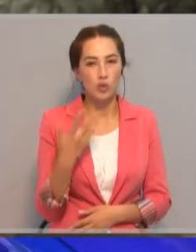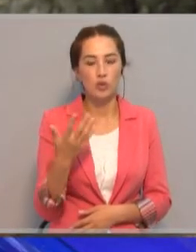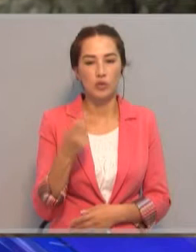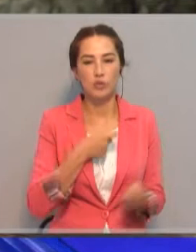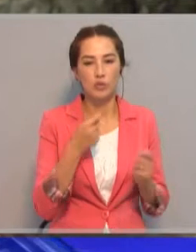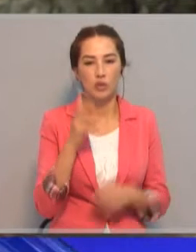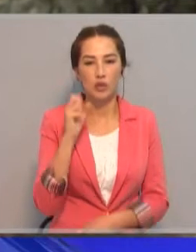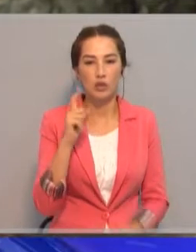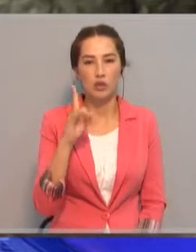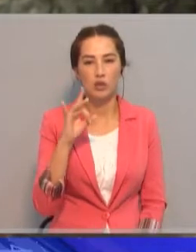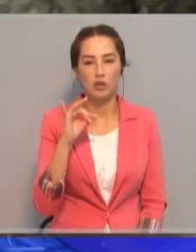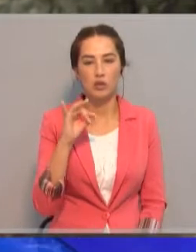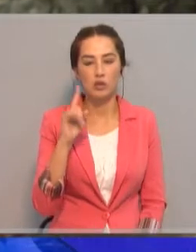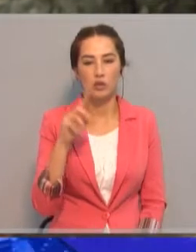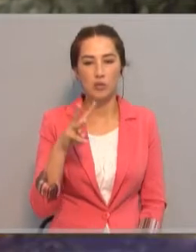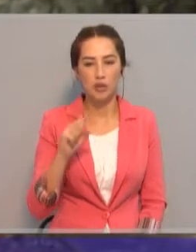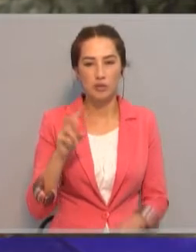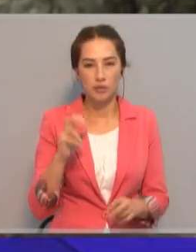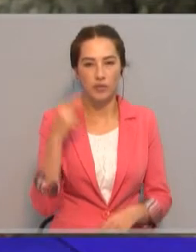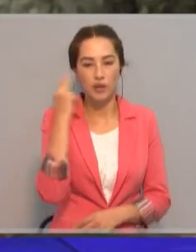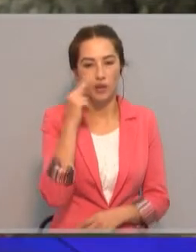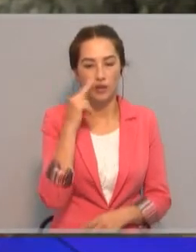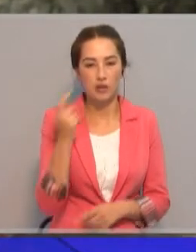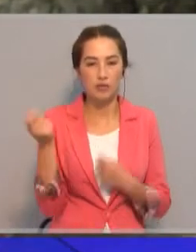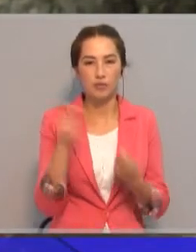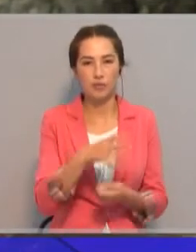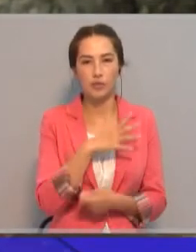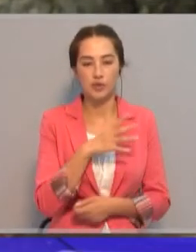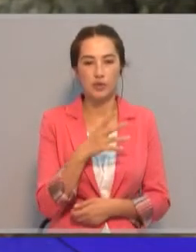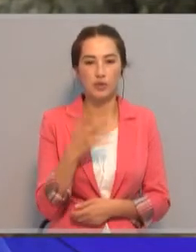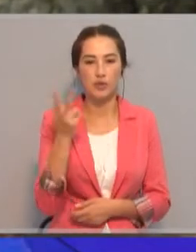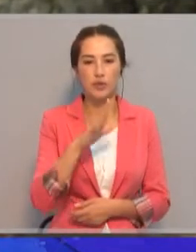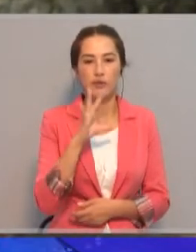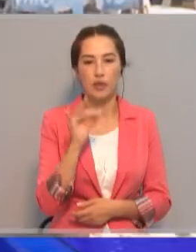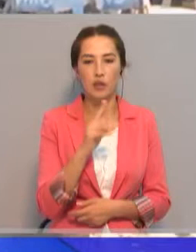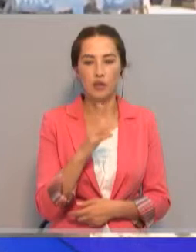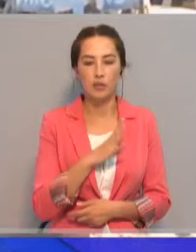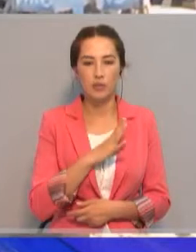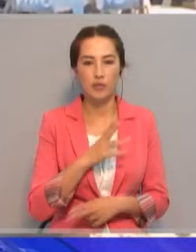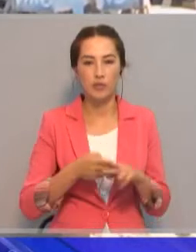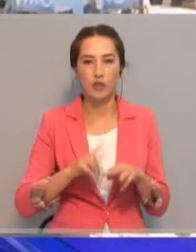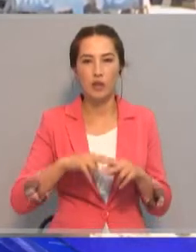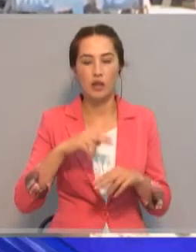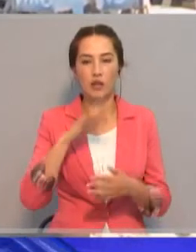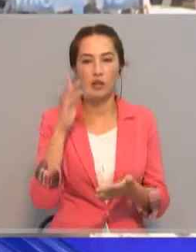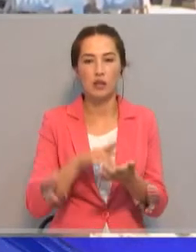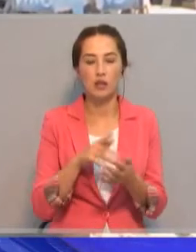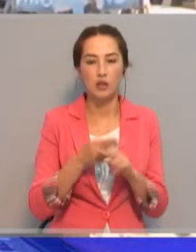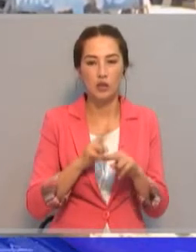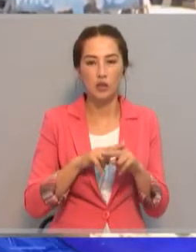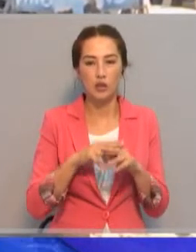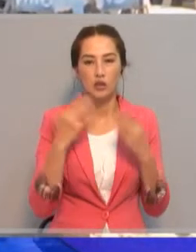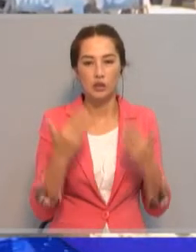деген сорт егілді. Сосын Китайдан келді. 3 сорт егілді осы Кетебай ұжымына құда қаласа. Кооперативтің орталық шеберханасы